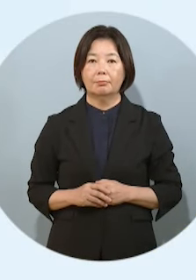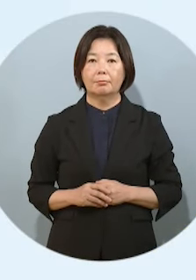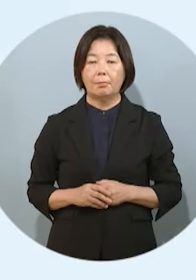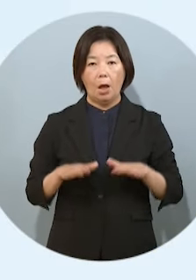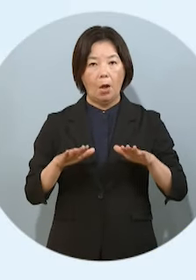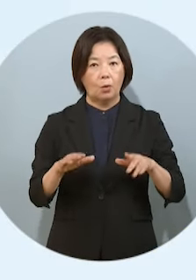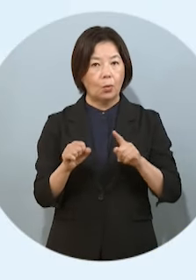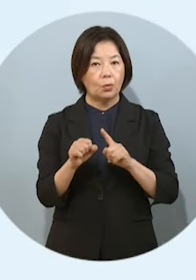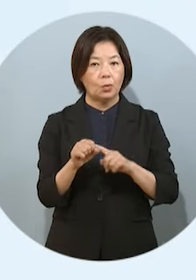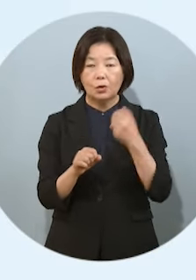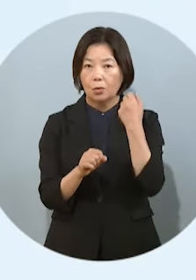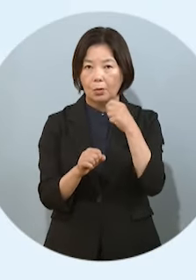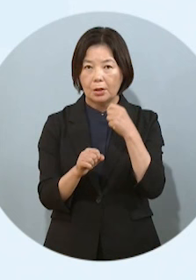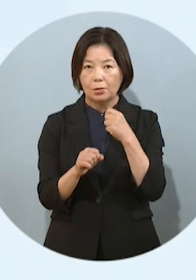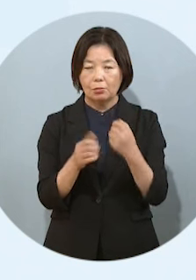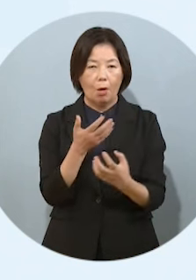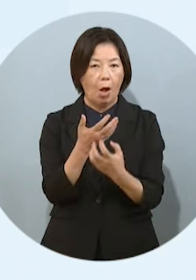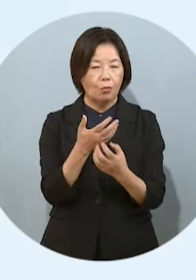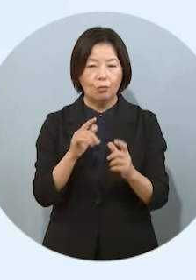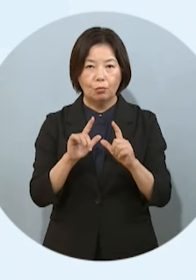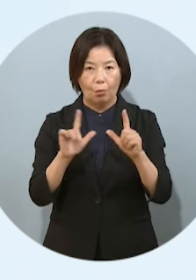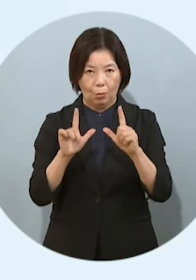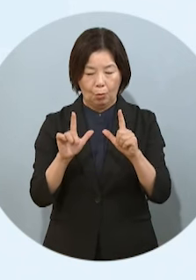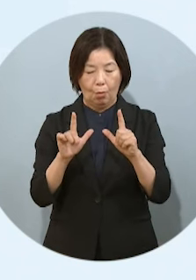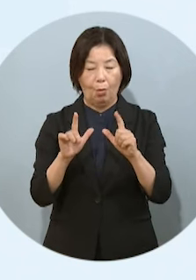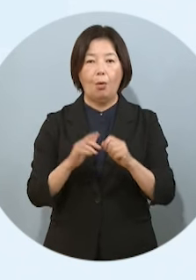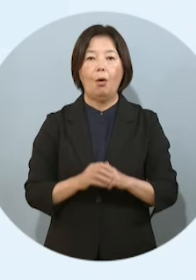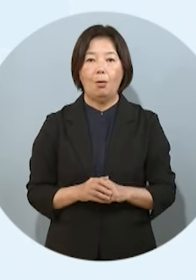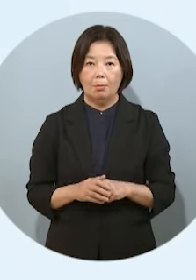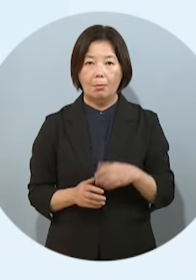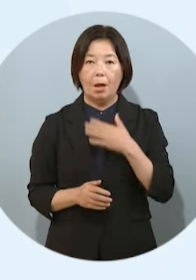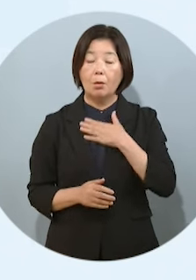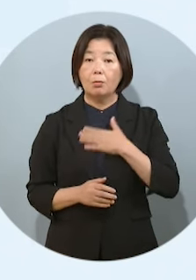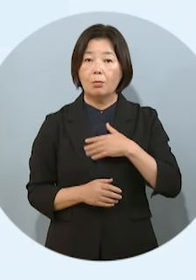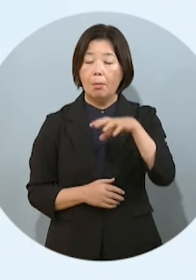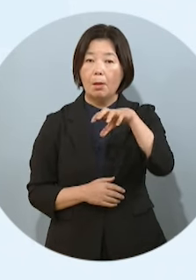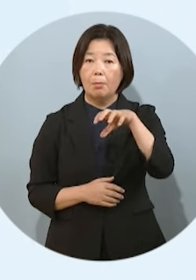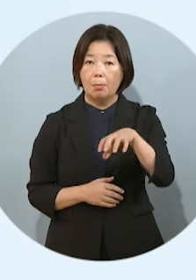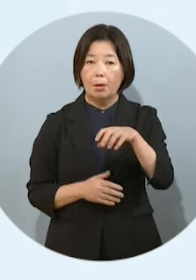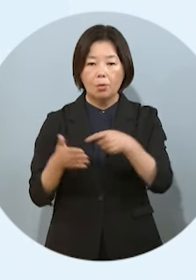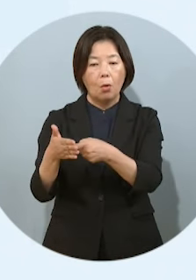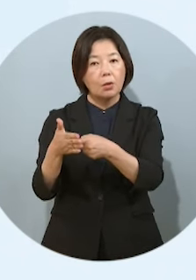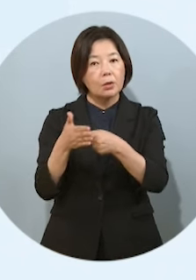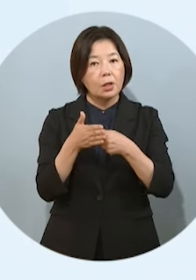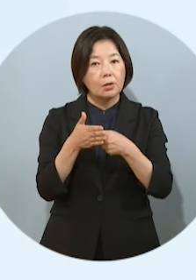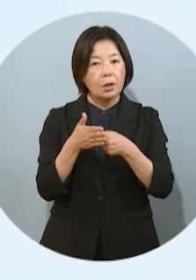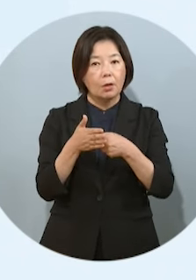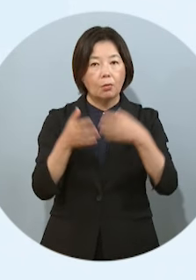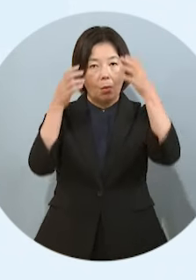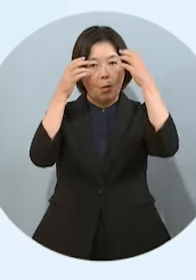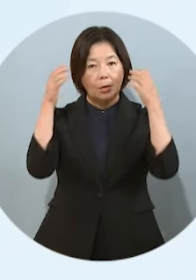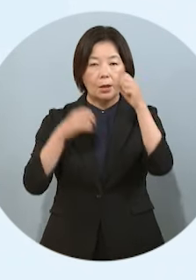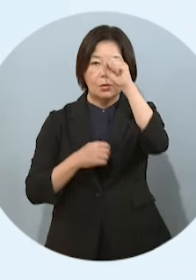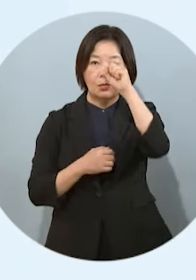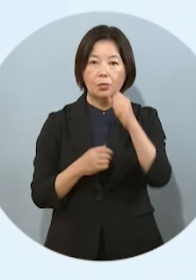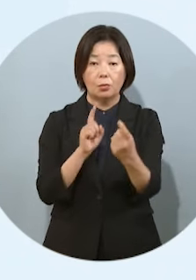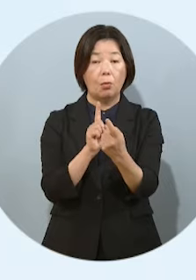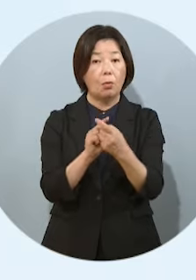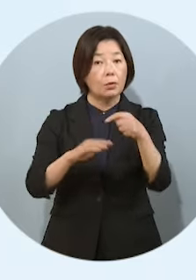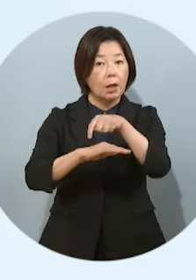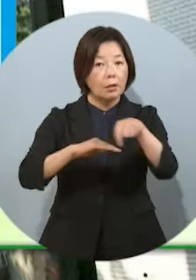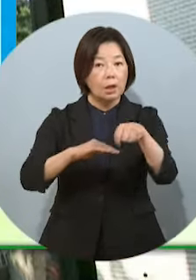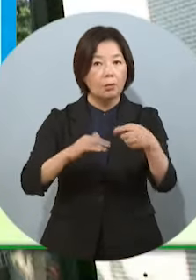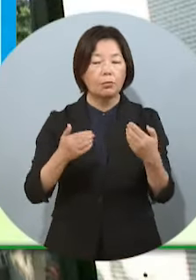今年の夏は沸騰強、クールシェアで節電と熱中症対策。